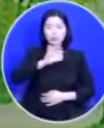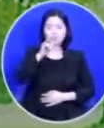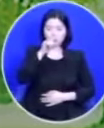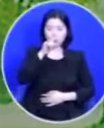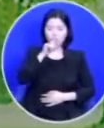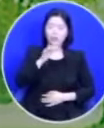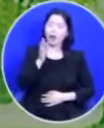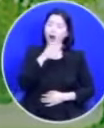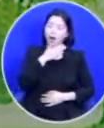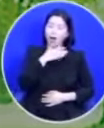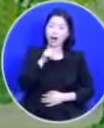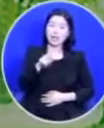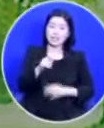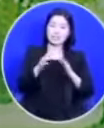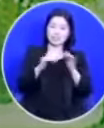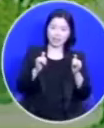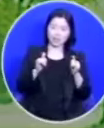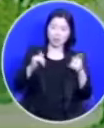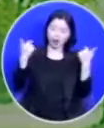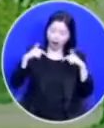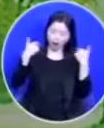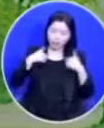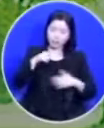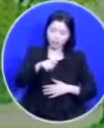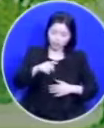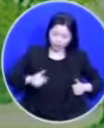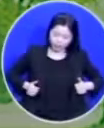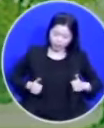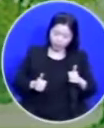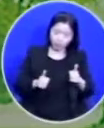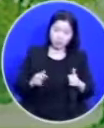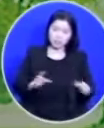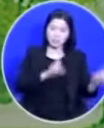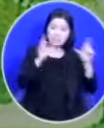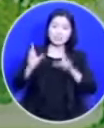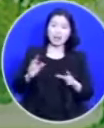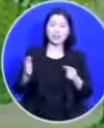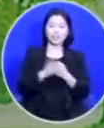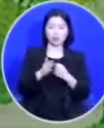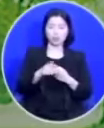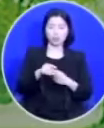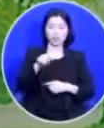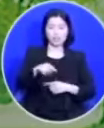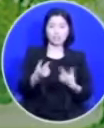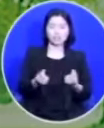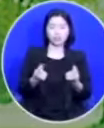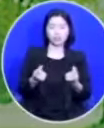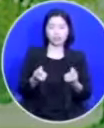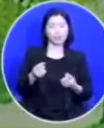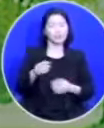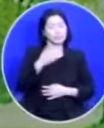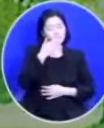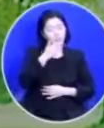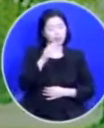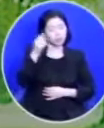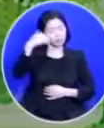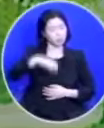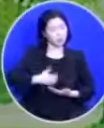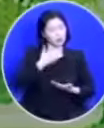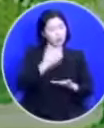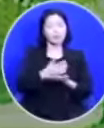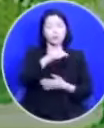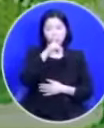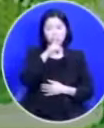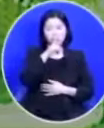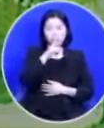i 분들이 매사를 이런 열심을 가지고 사실이니까 이런 삶을 사시는 구나 이 그런 감동도 와요